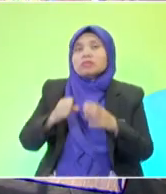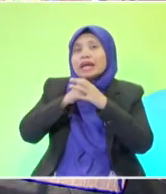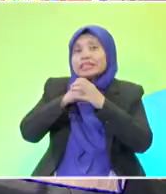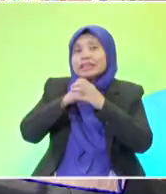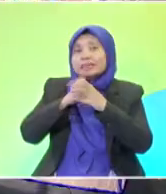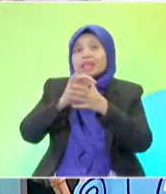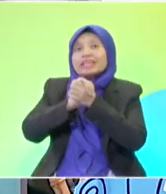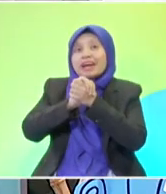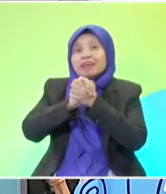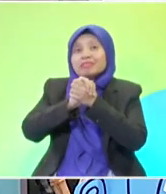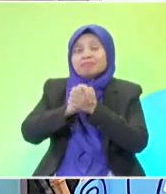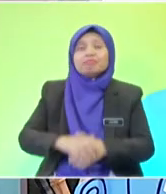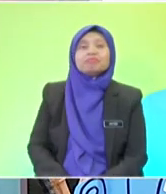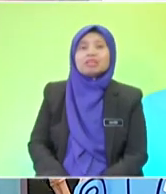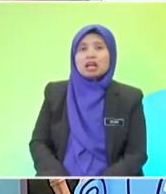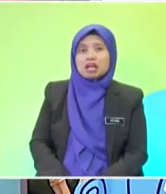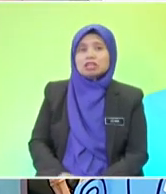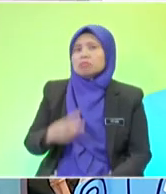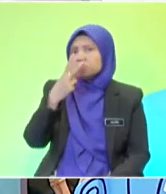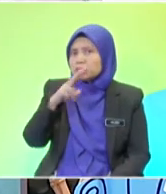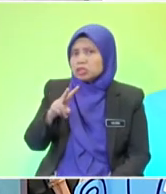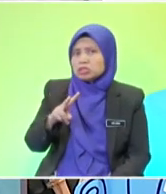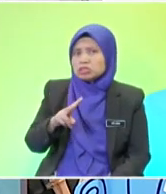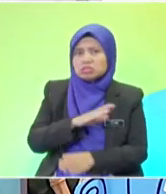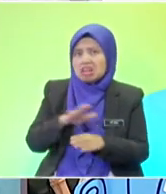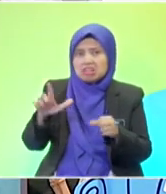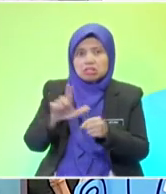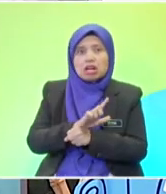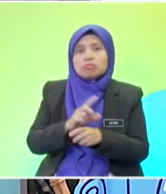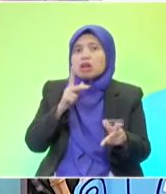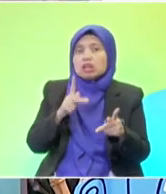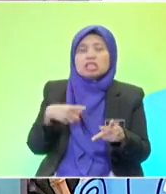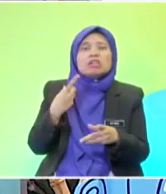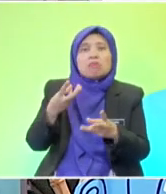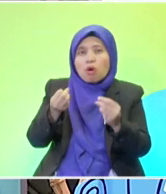Oke Baik nampaknya macam lengkap lah